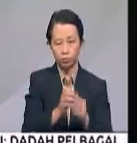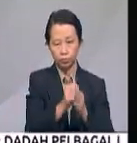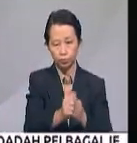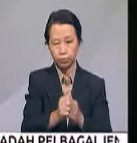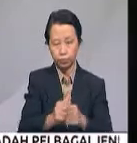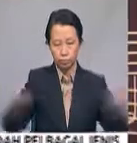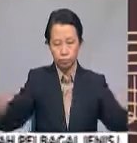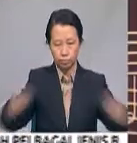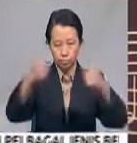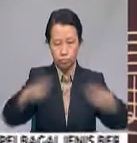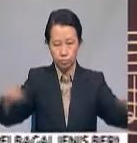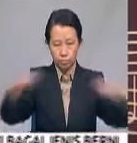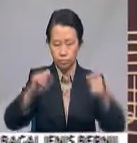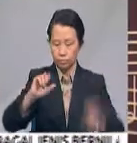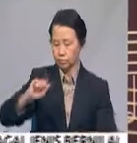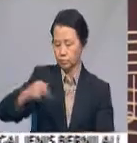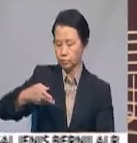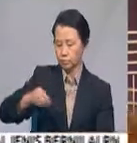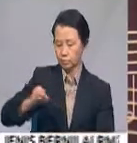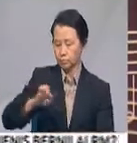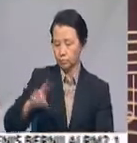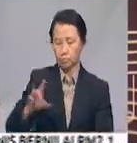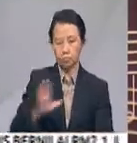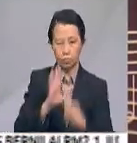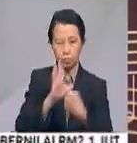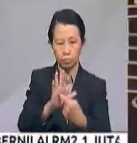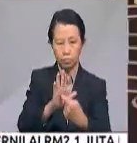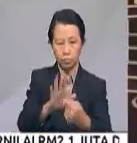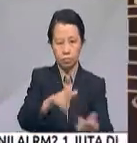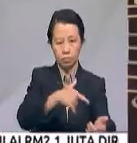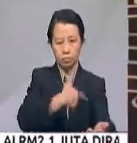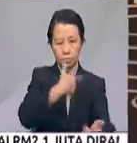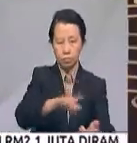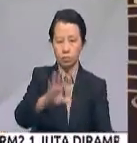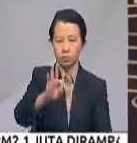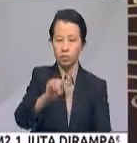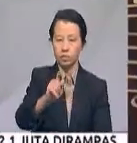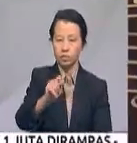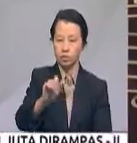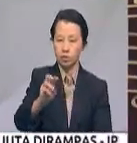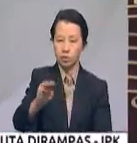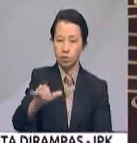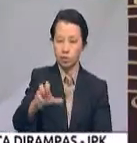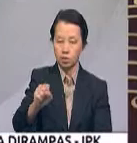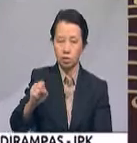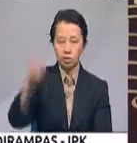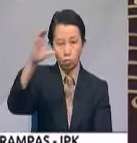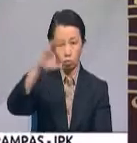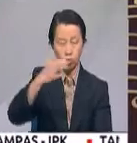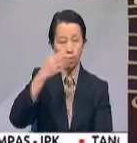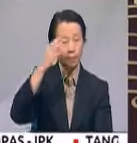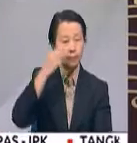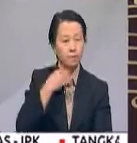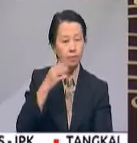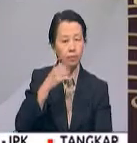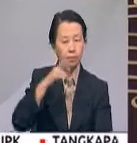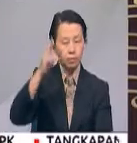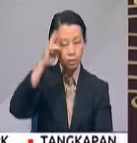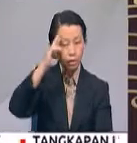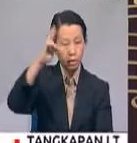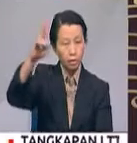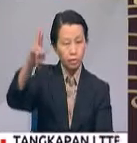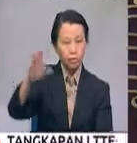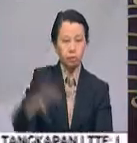konduktor Ahmad Muris Cik Rus itu bakal mempersembahkan lagu Fantasia Bulan Madu, Memburu Rindu dan Lagu Untukmu.